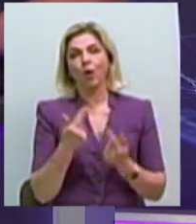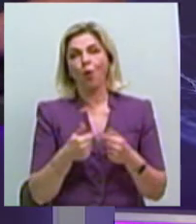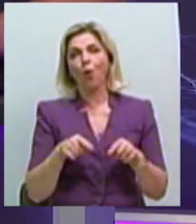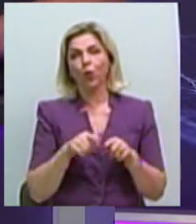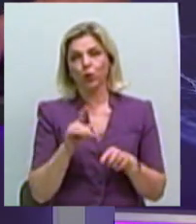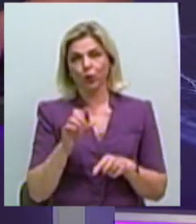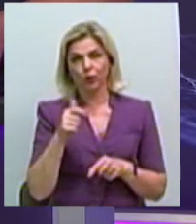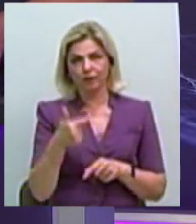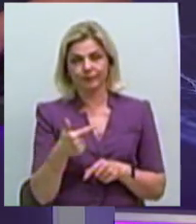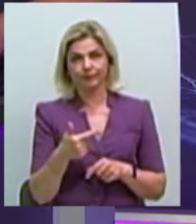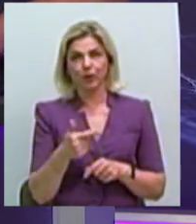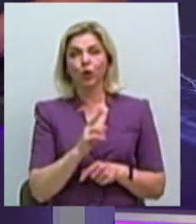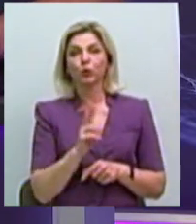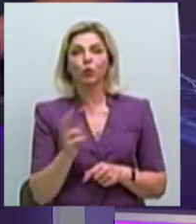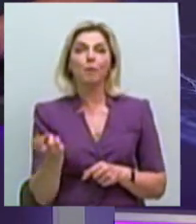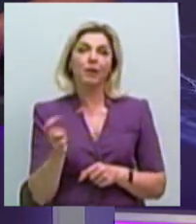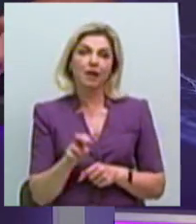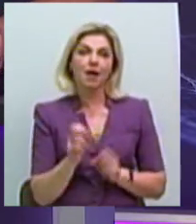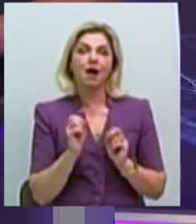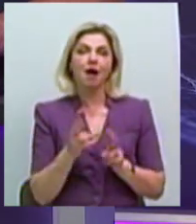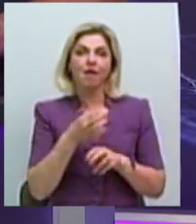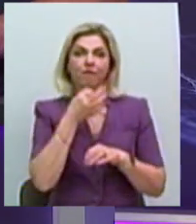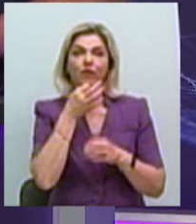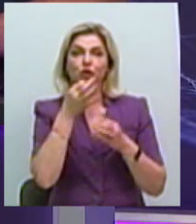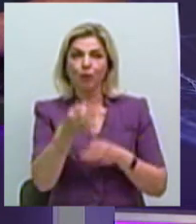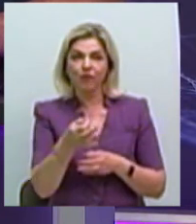виборчим округом. Хто прийде, як відповідатиме.